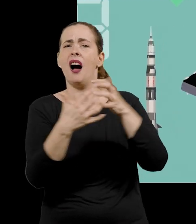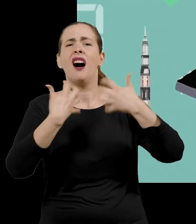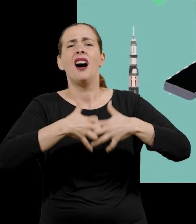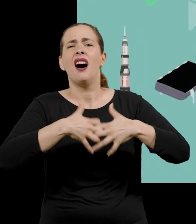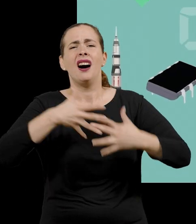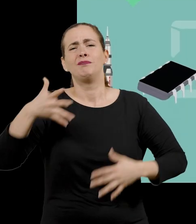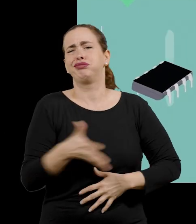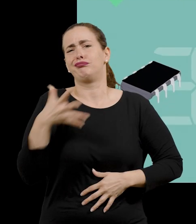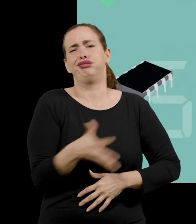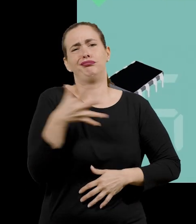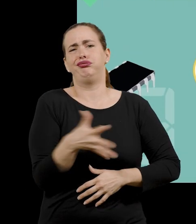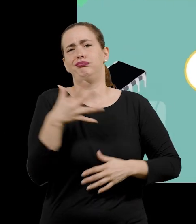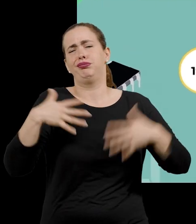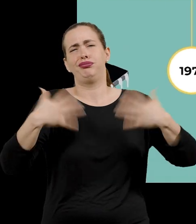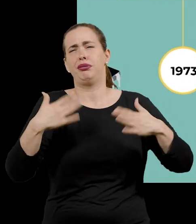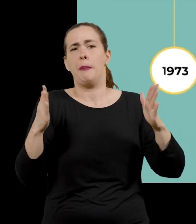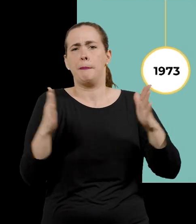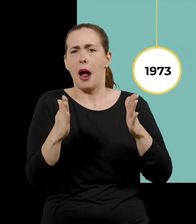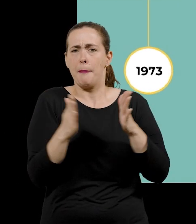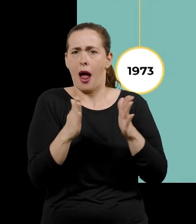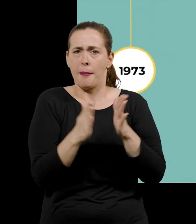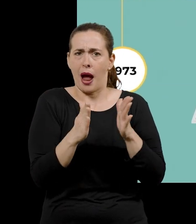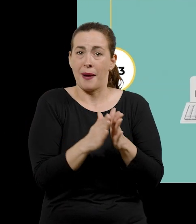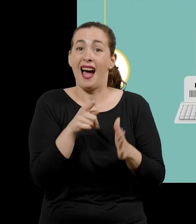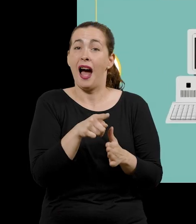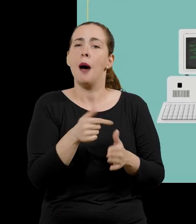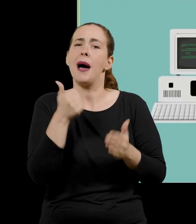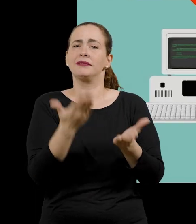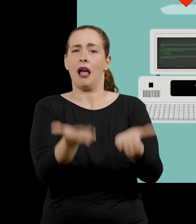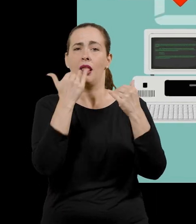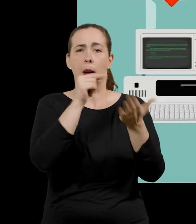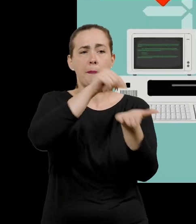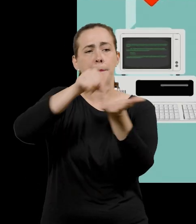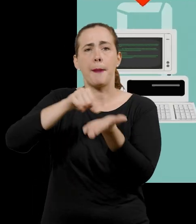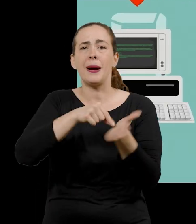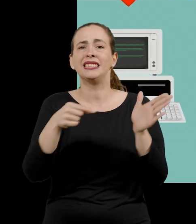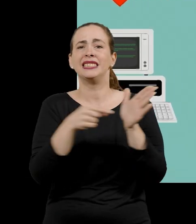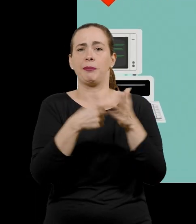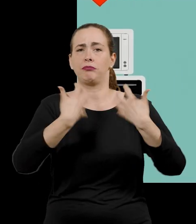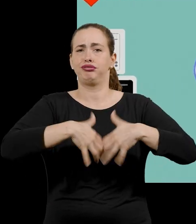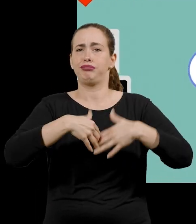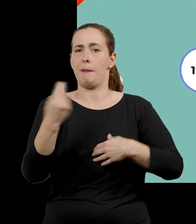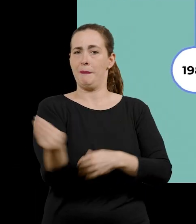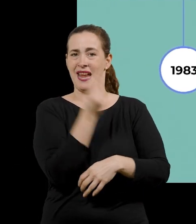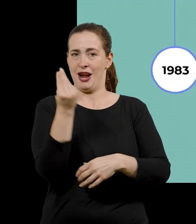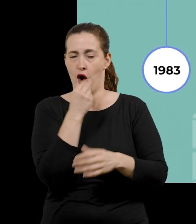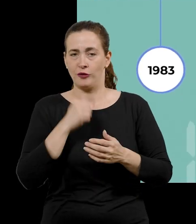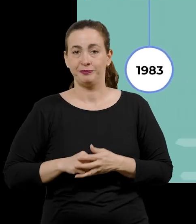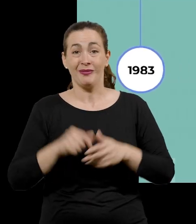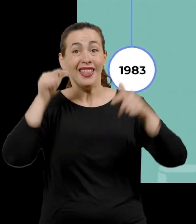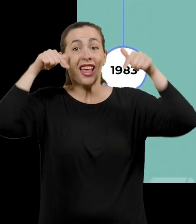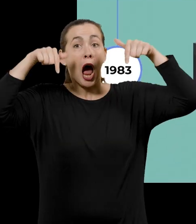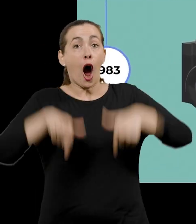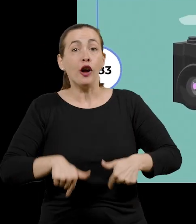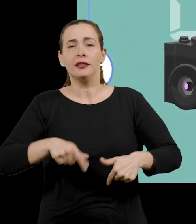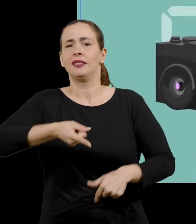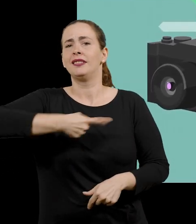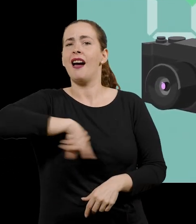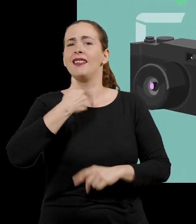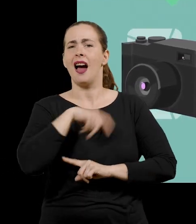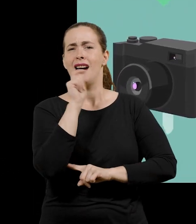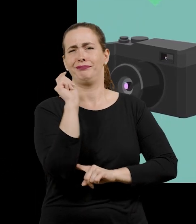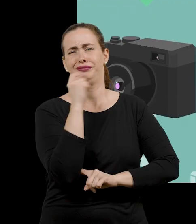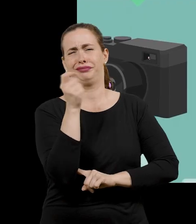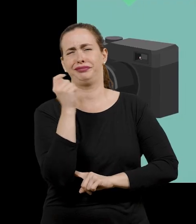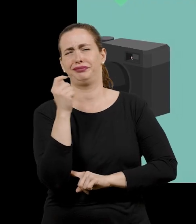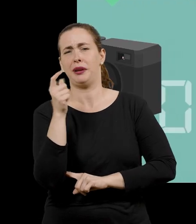petits, el que ha permès posar-ne molts més dins els circuits integrats, proporcionant-los major funcionalitat. Avui dia,